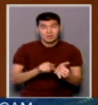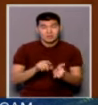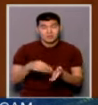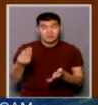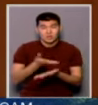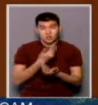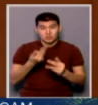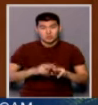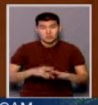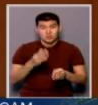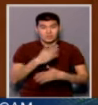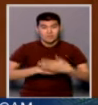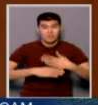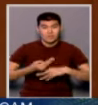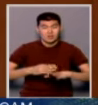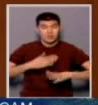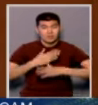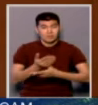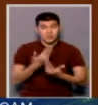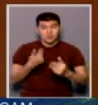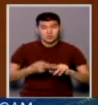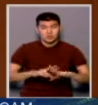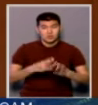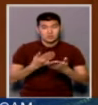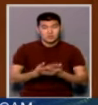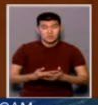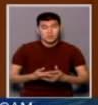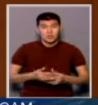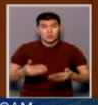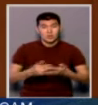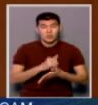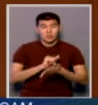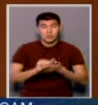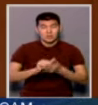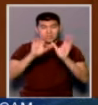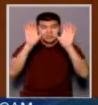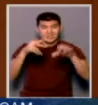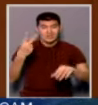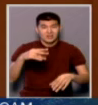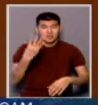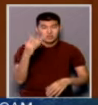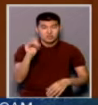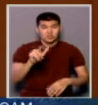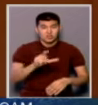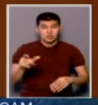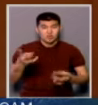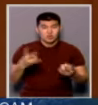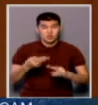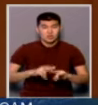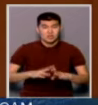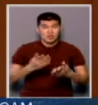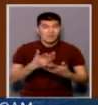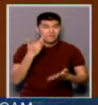уходу, ни услугами инвалидного помощника. В результате принятия законопроекта 24 тысяч человек, нуждающихся